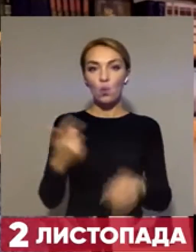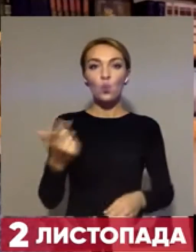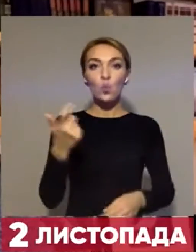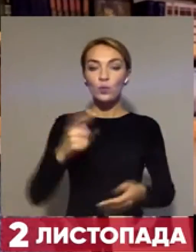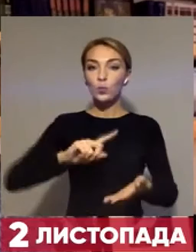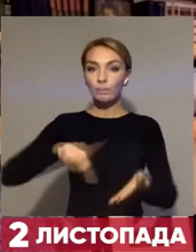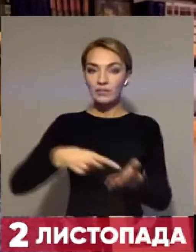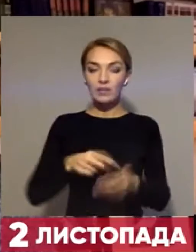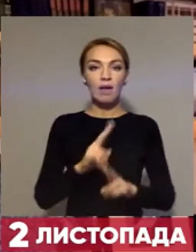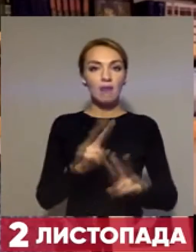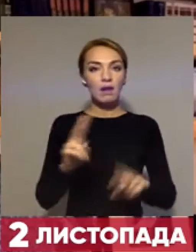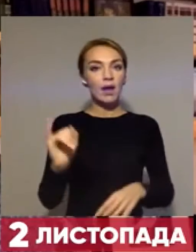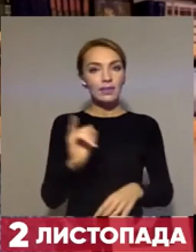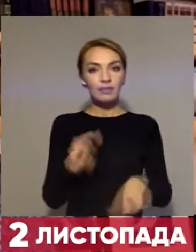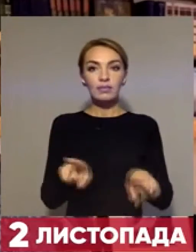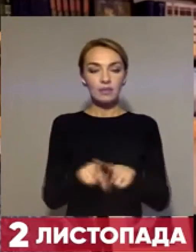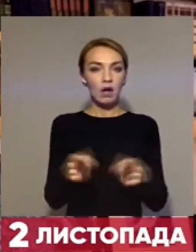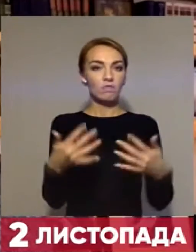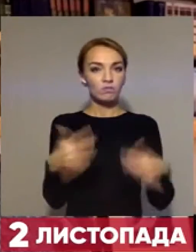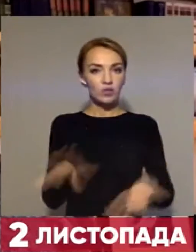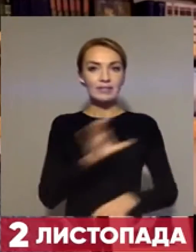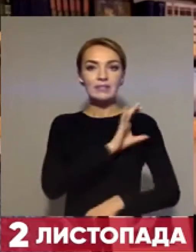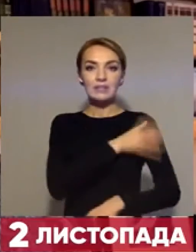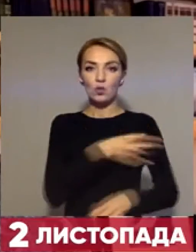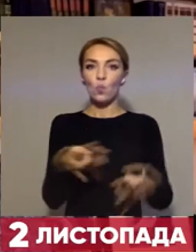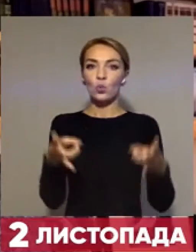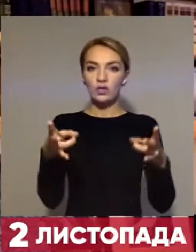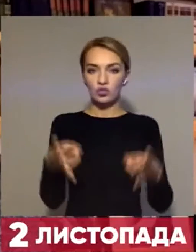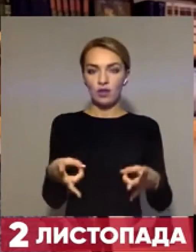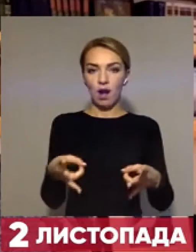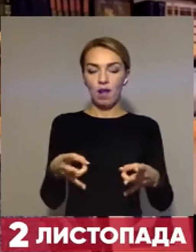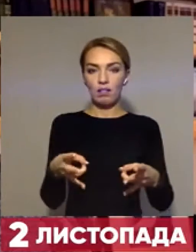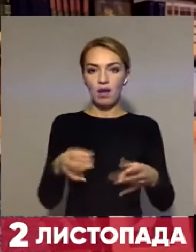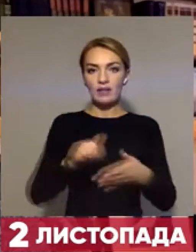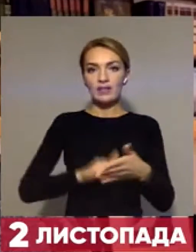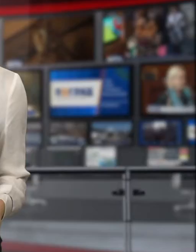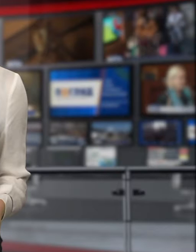вже достатньо сильно постраждала від кризи.